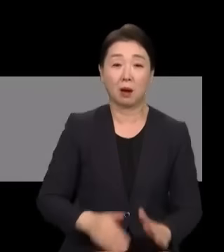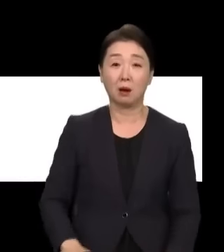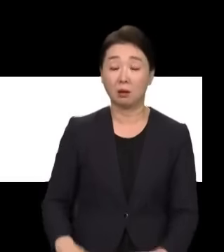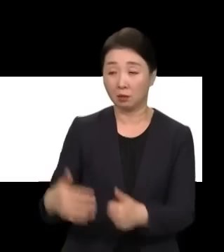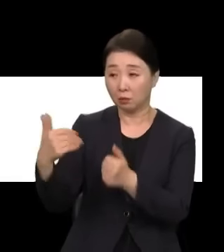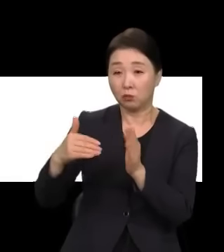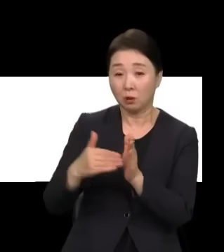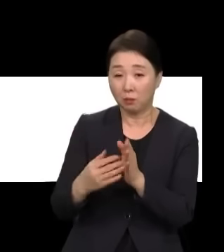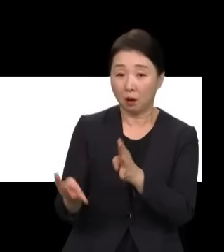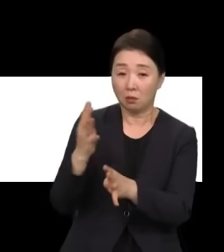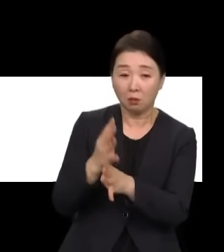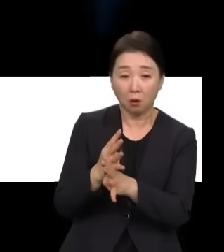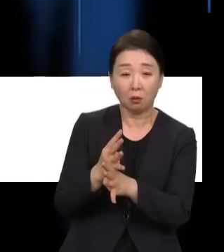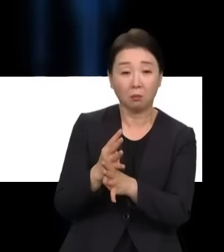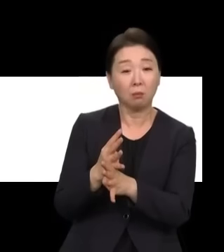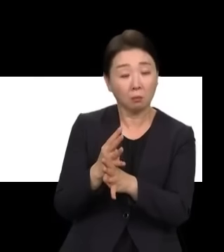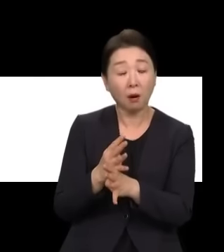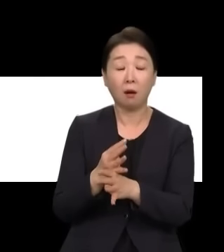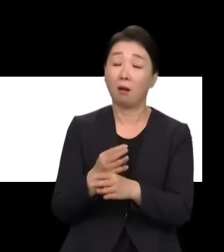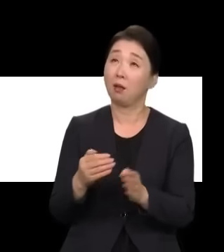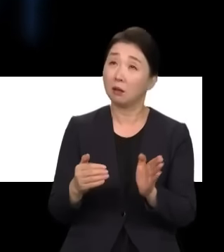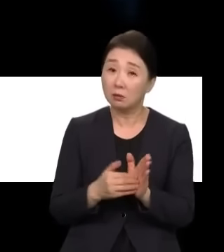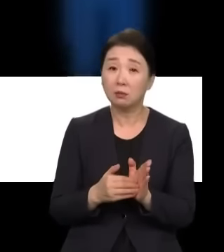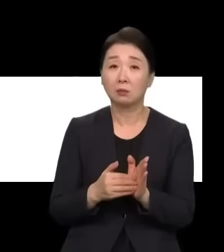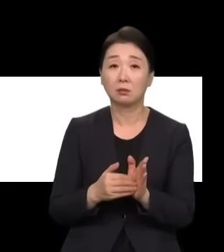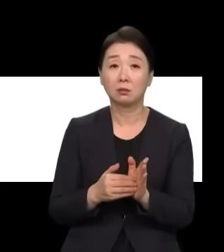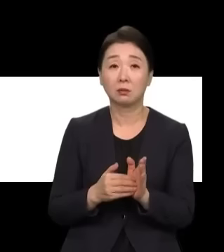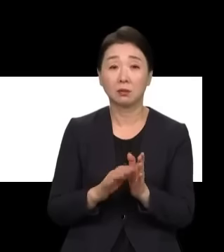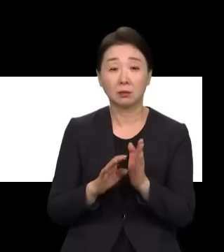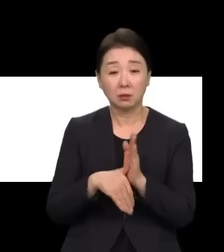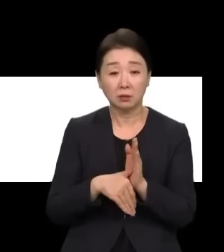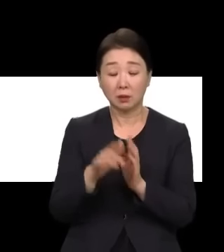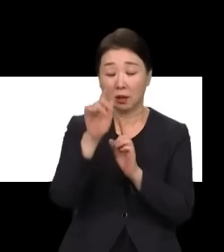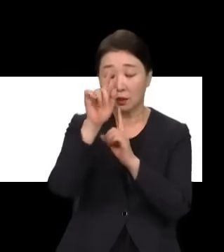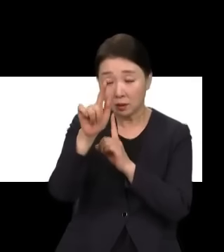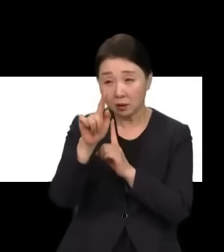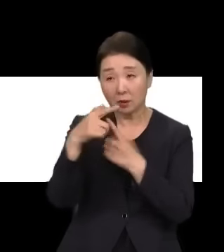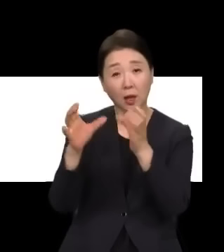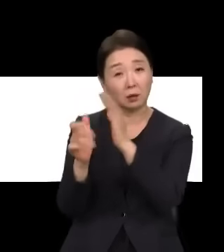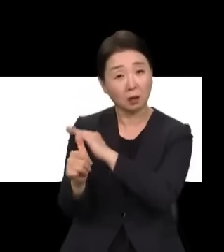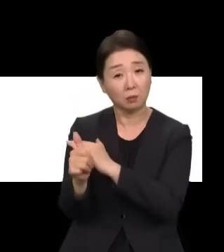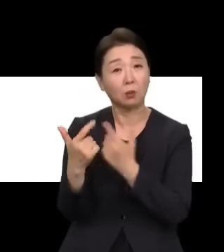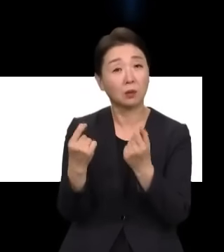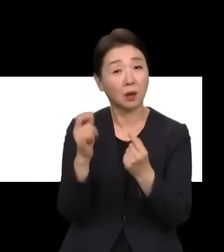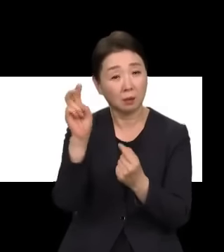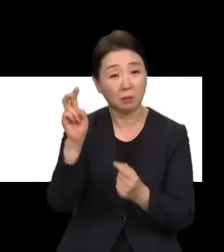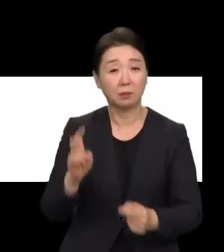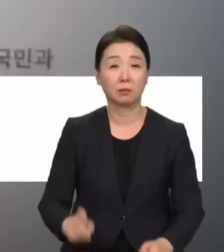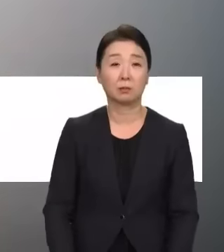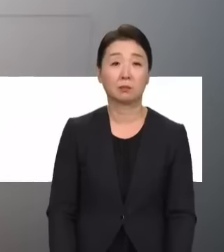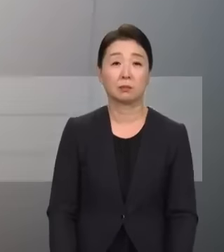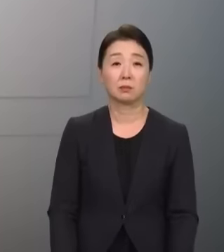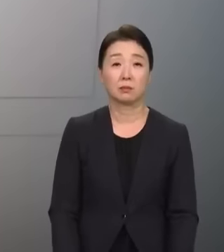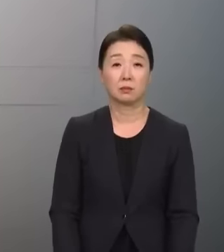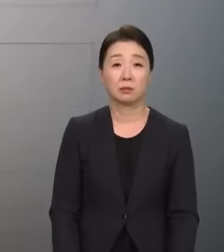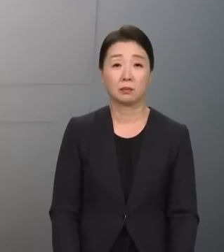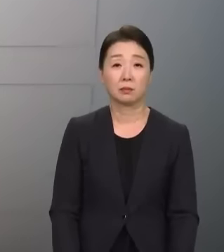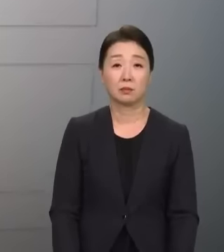했는데 연임을 시켰고 그때 한참 뭐 이때가 이준석 당대표였나? 연임됐던 시기가. 이에